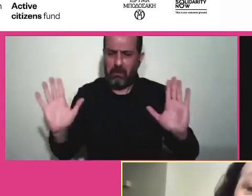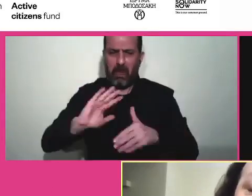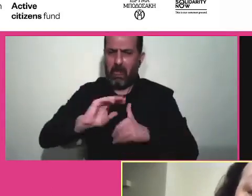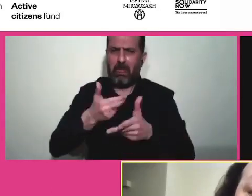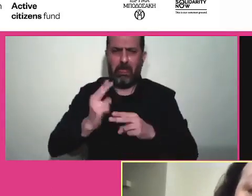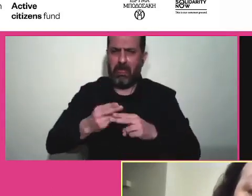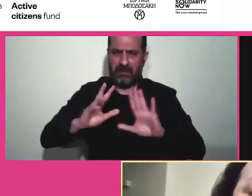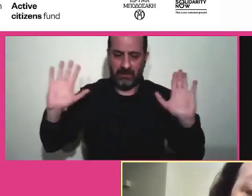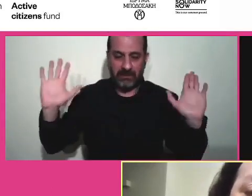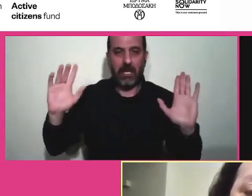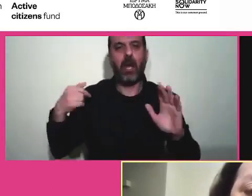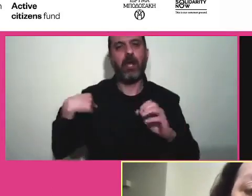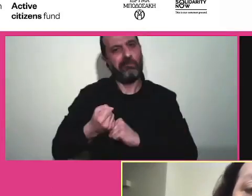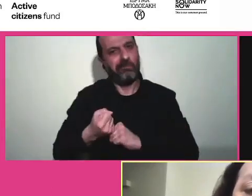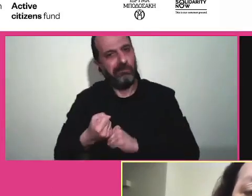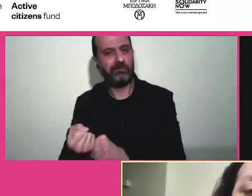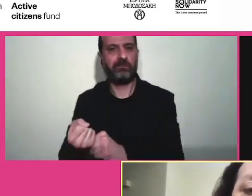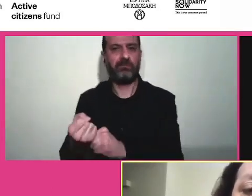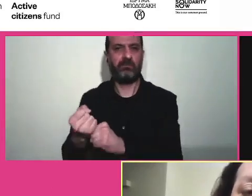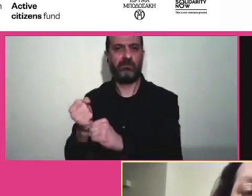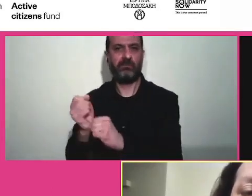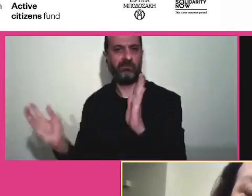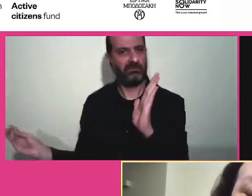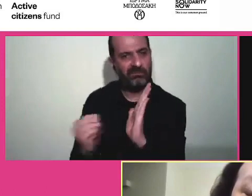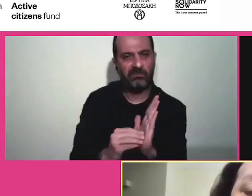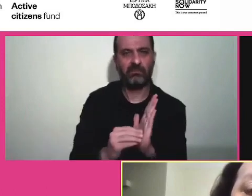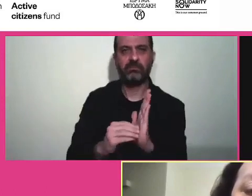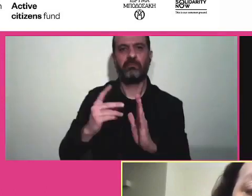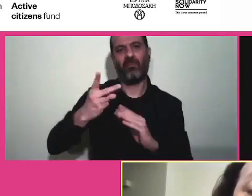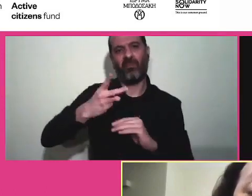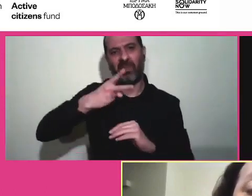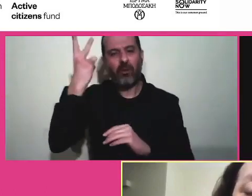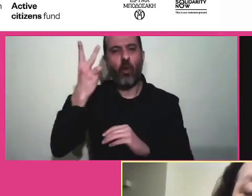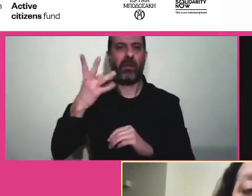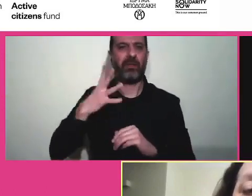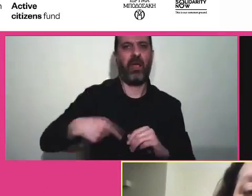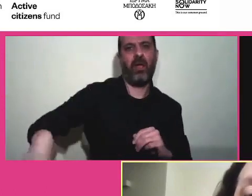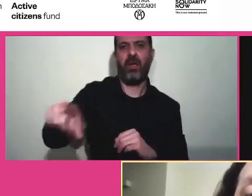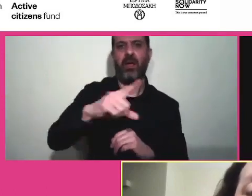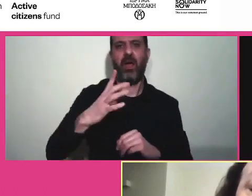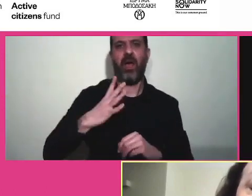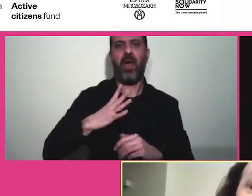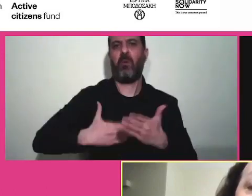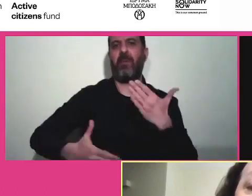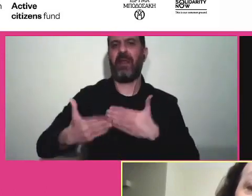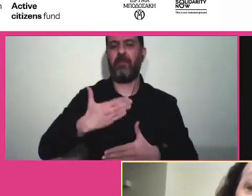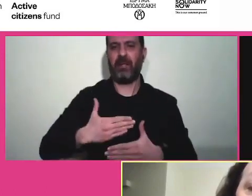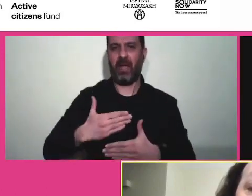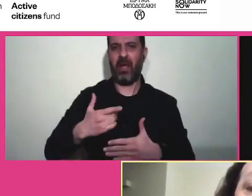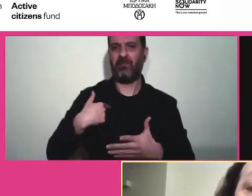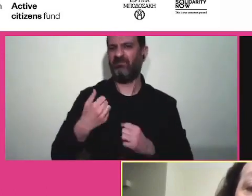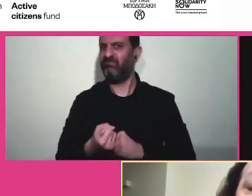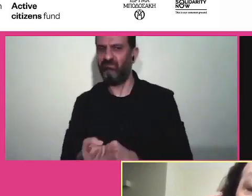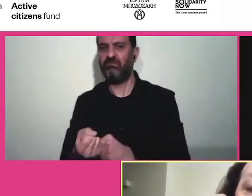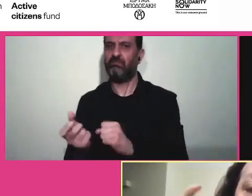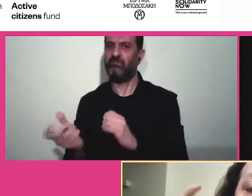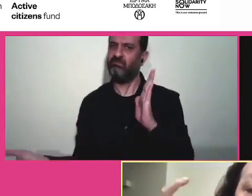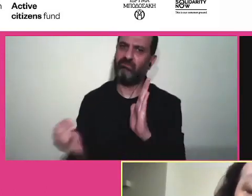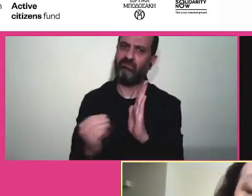να συνηγορήσει υπέρ των δικαιωμάτων των ανθρώπων που είναι ανάπηροι. Οπότε